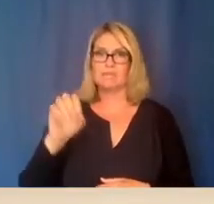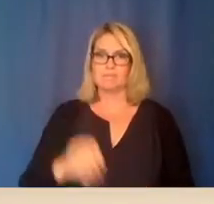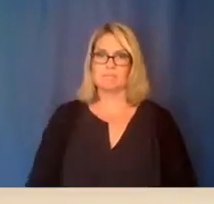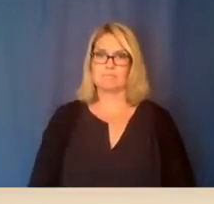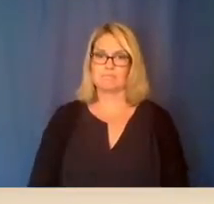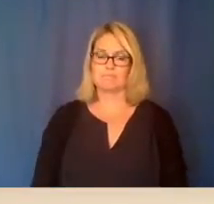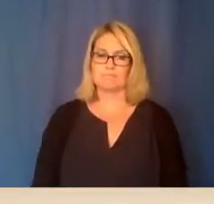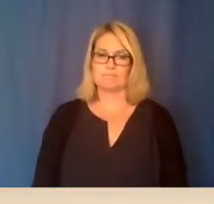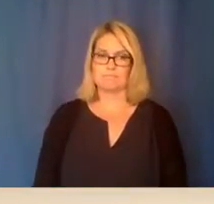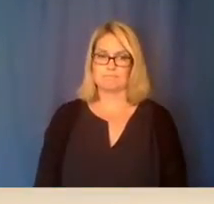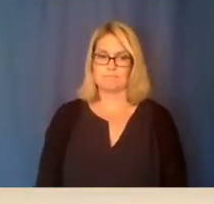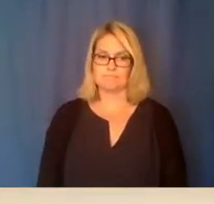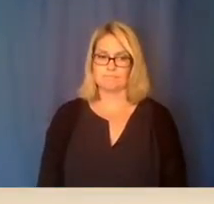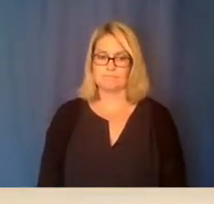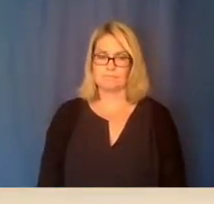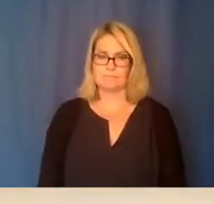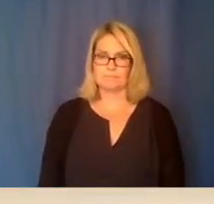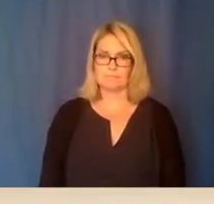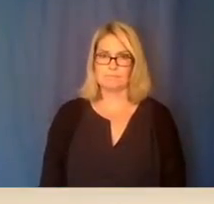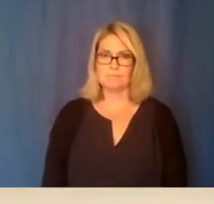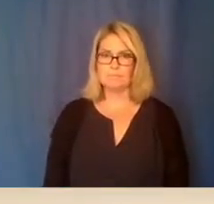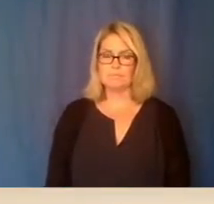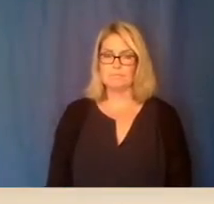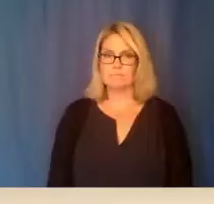Thank you. Thank you.